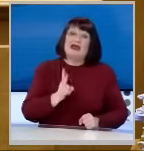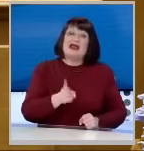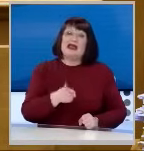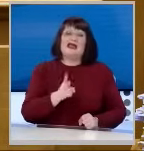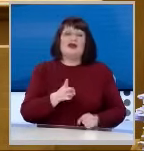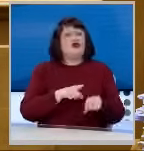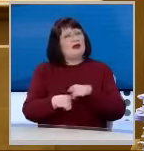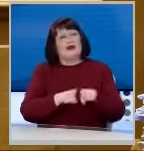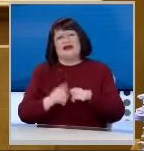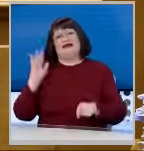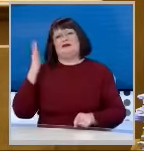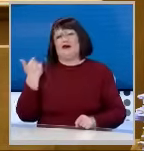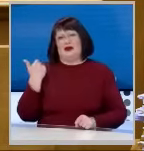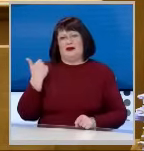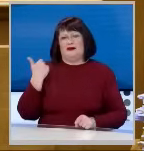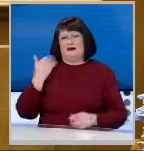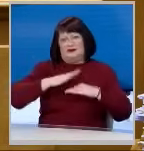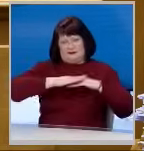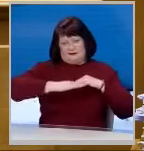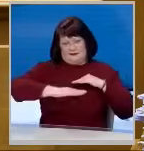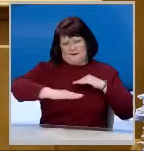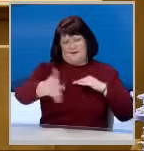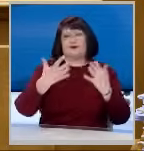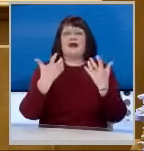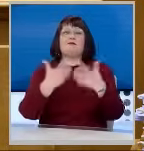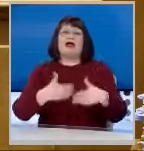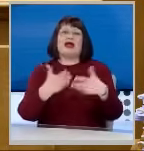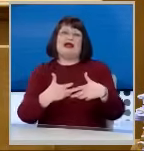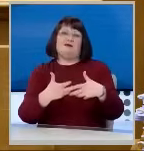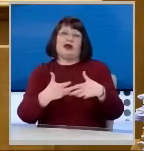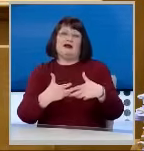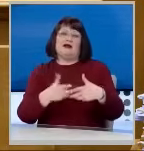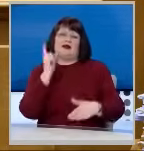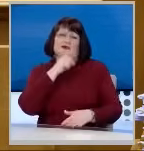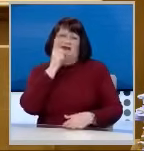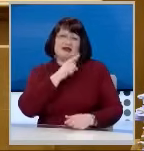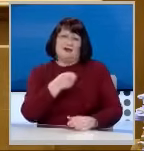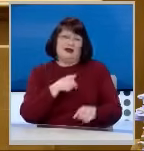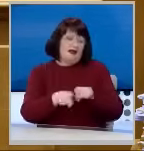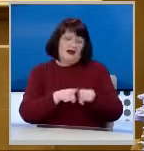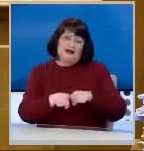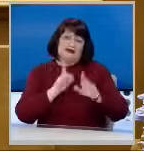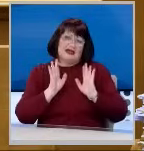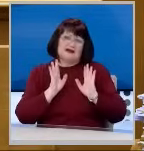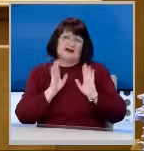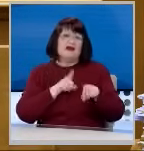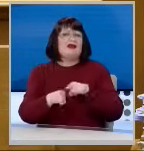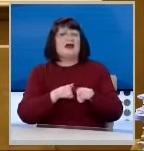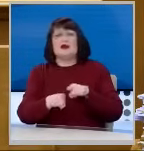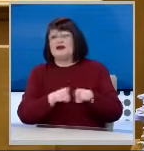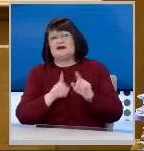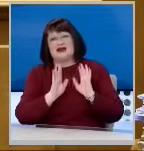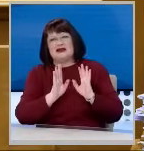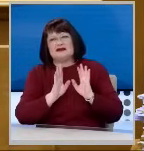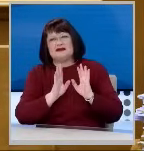καμία σχέση με σταθεροποίηση μηχανημάτων ένα από τα ψέματά σας δεν έχει καμία σχέση